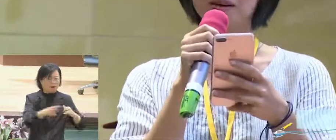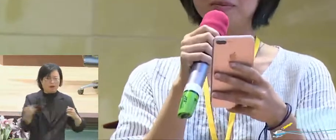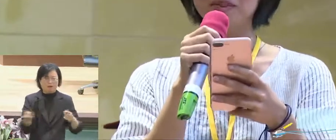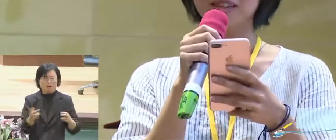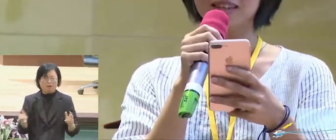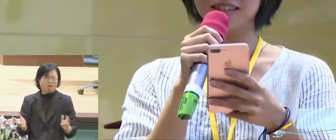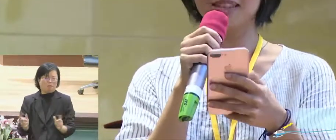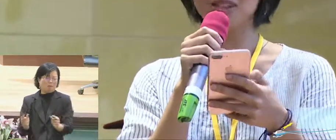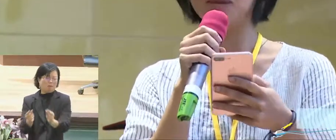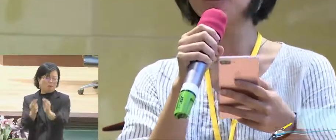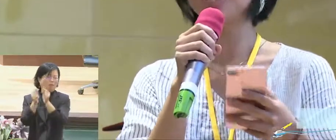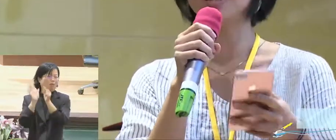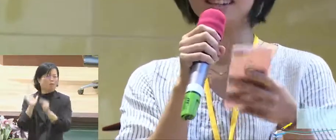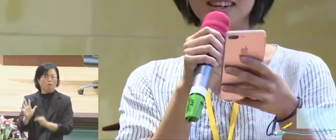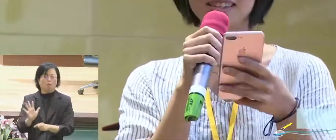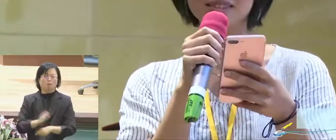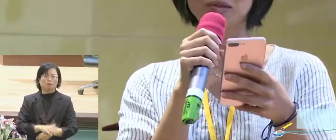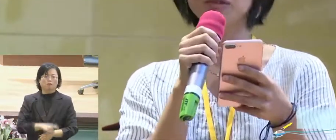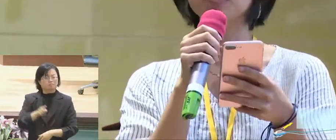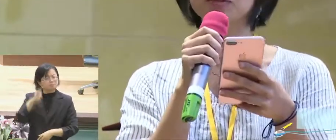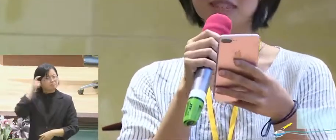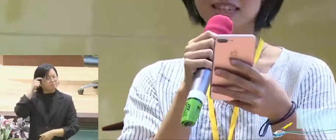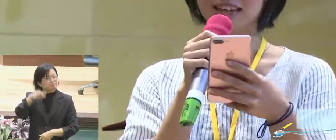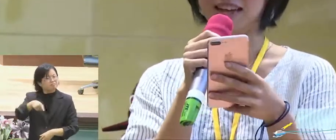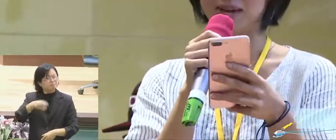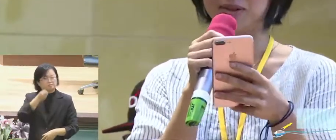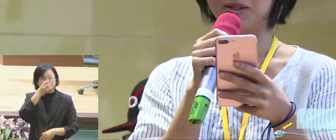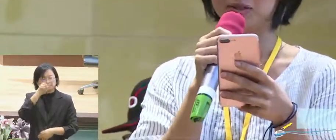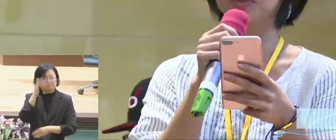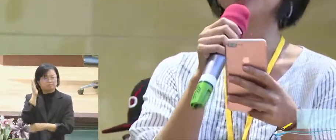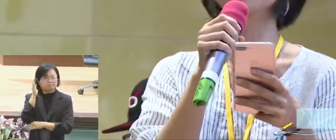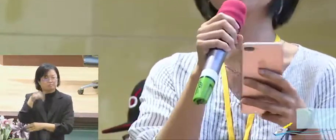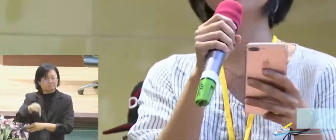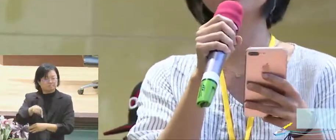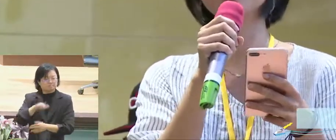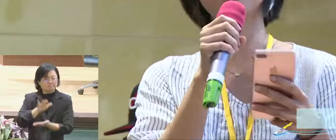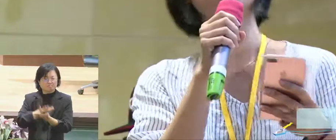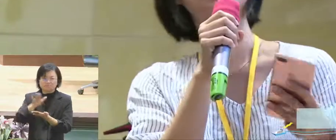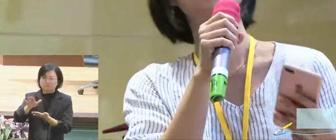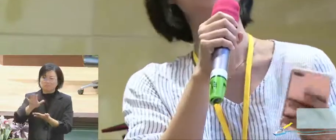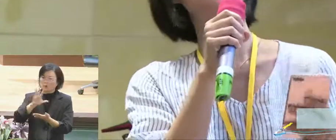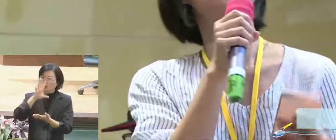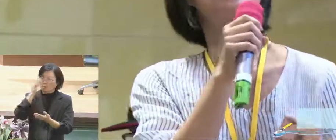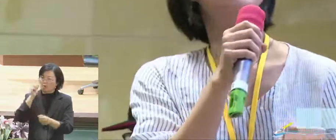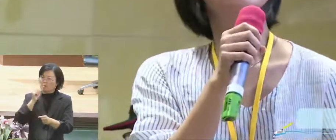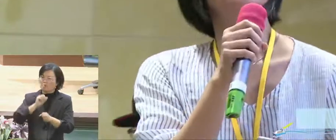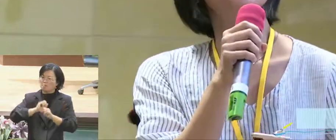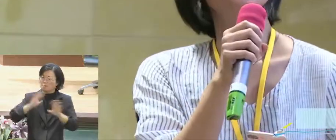得这一点上面香港政府接下来会有什么样的进展吗？